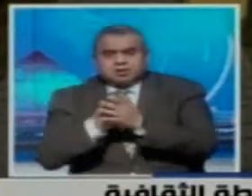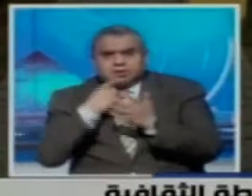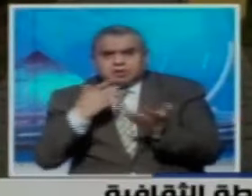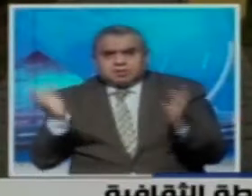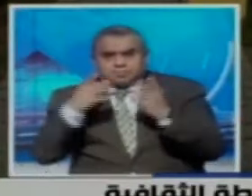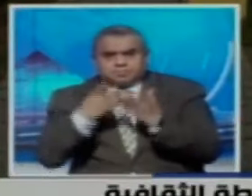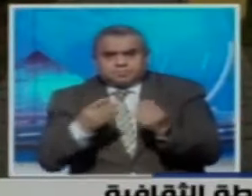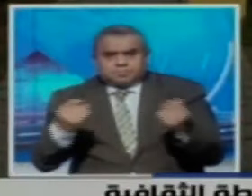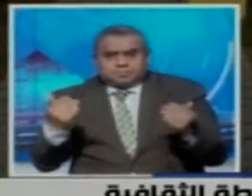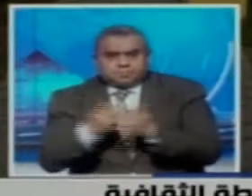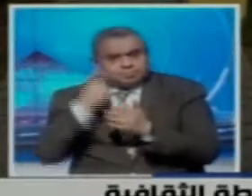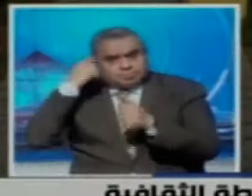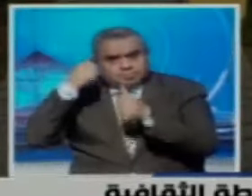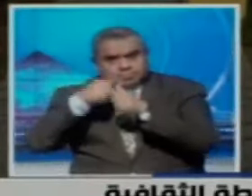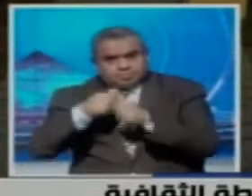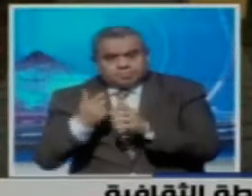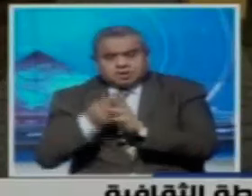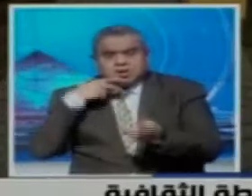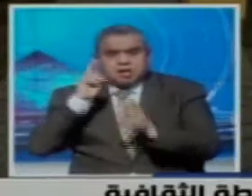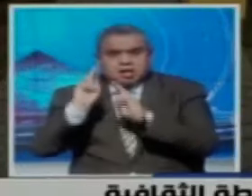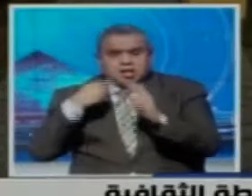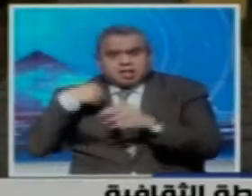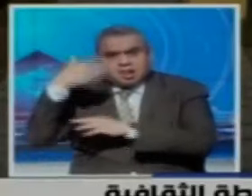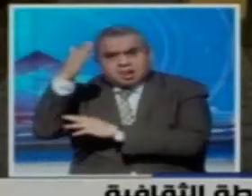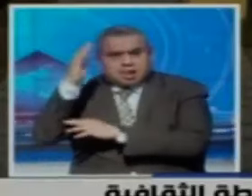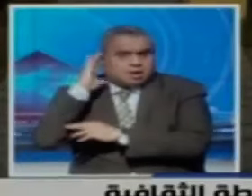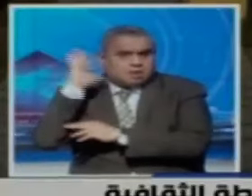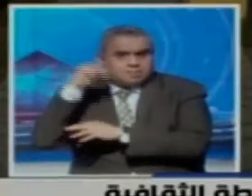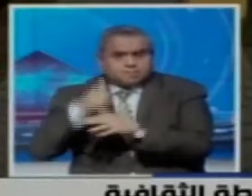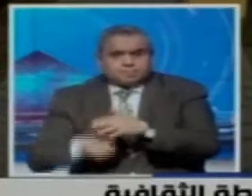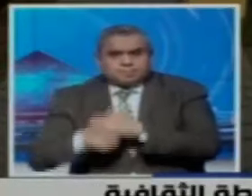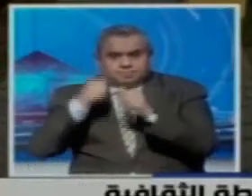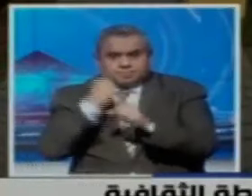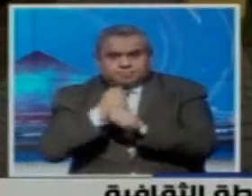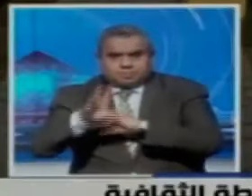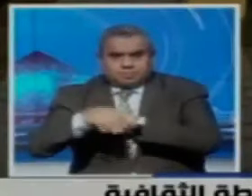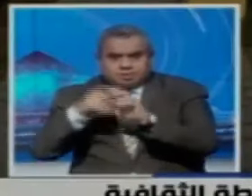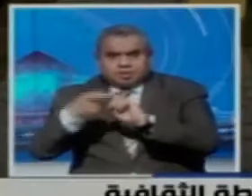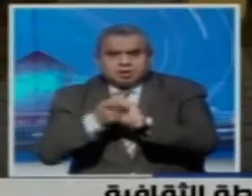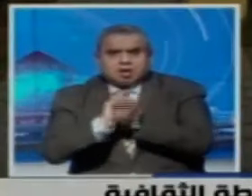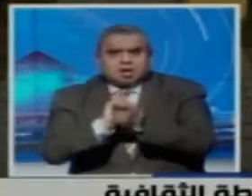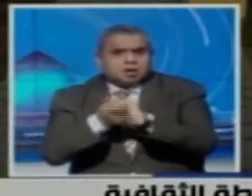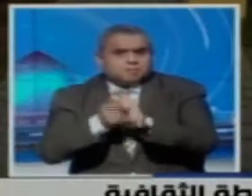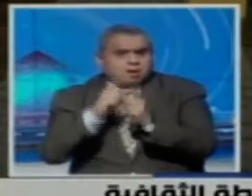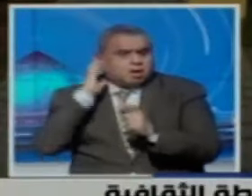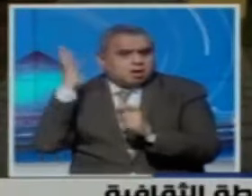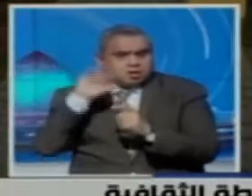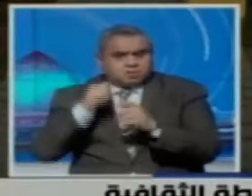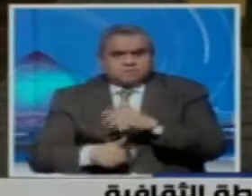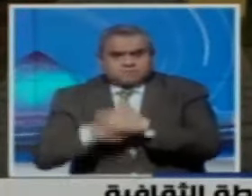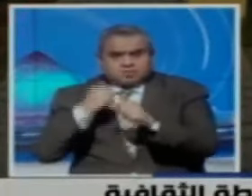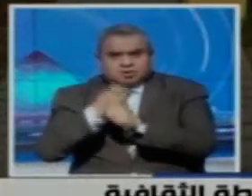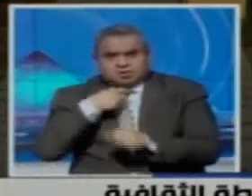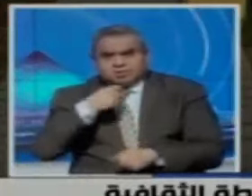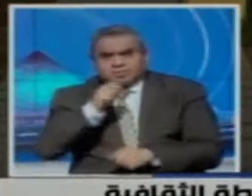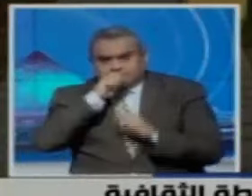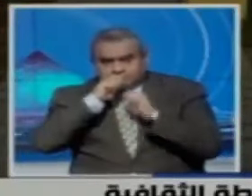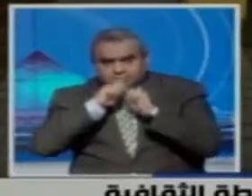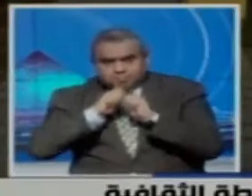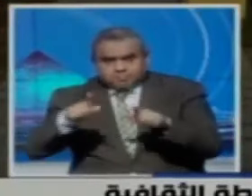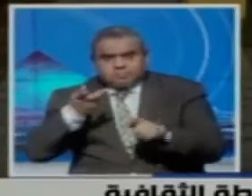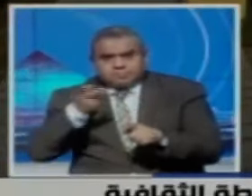وحدها هي المسيطرة في مهرجان العالمين، ولكن العديد أيضا من المعارض الموجودة على هامش المهرجان. نتحدث يعني